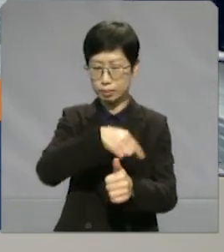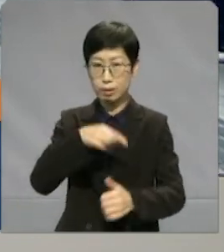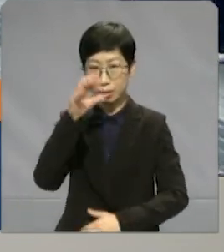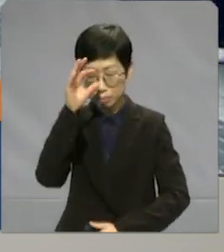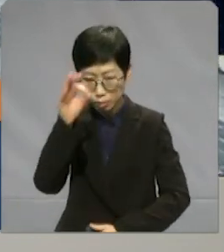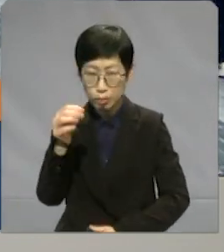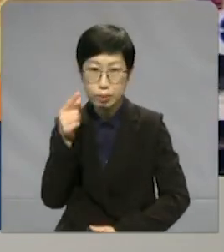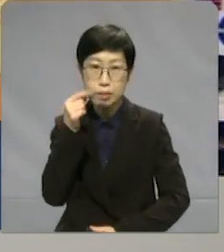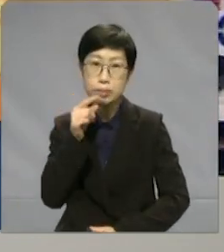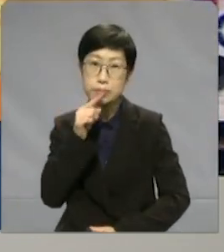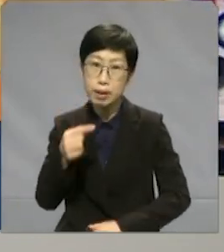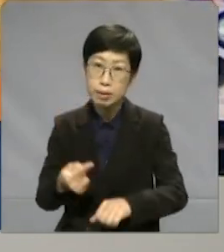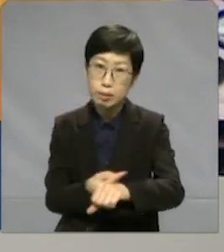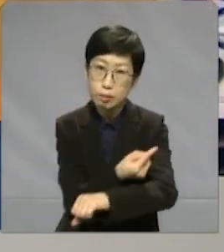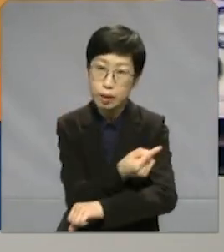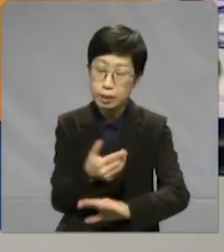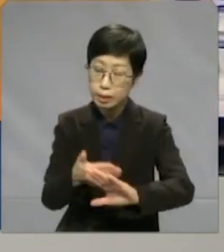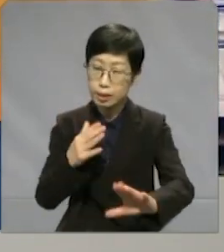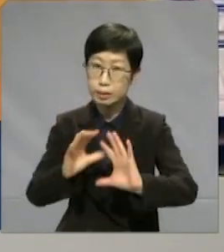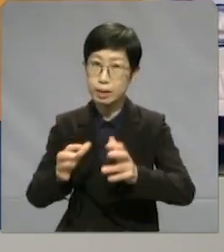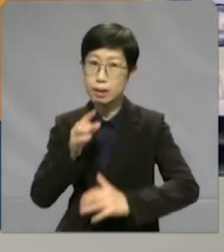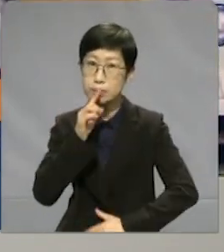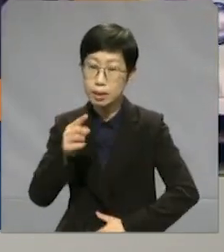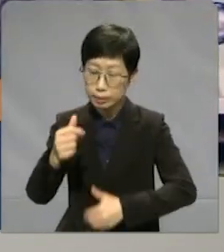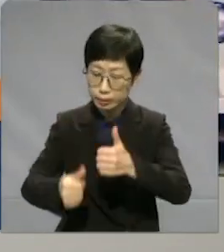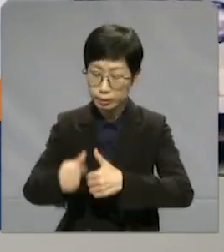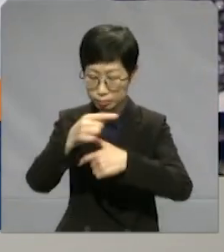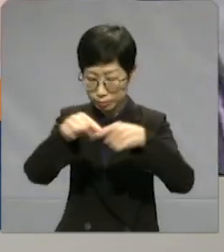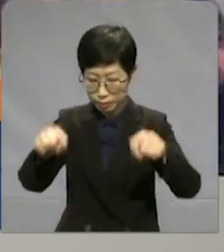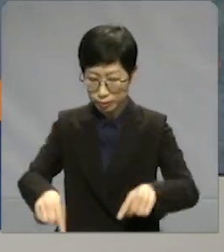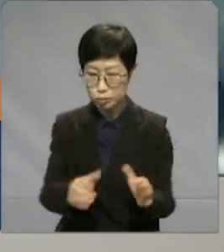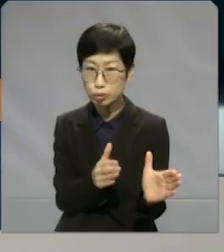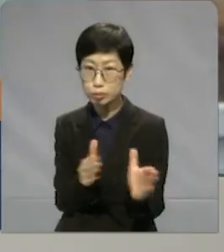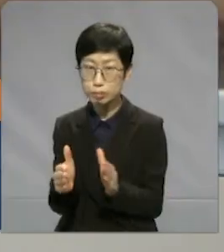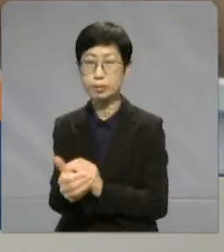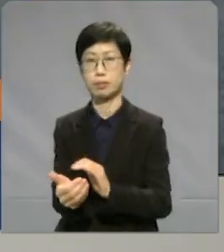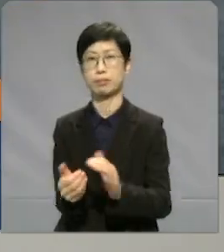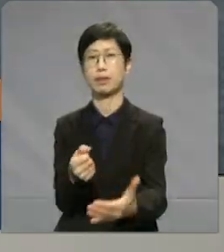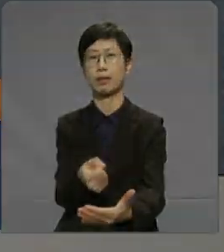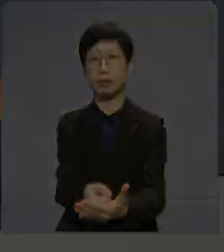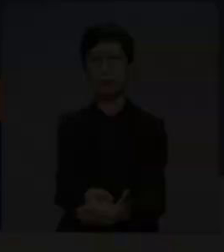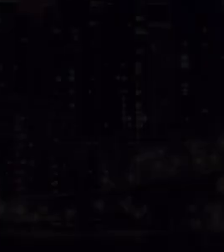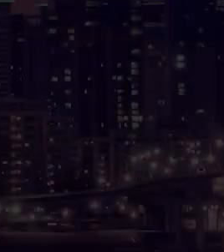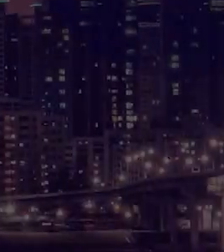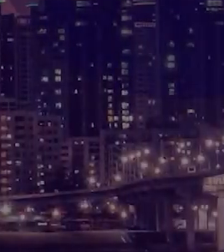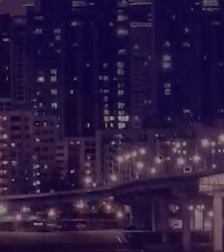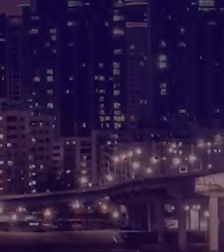검토해 일본어 외 어떤 언어로 된 시험지를 준비할지 결정하게 됩니다.